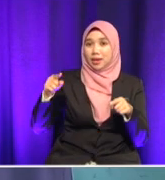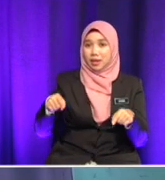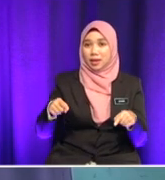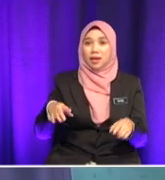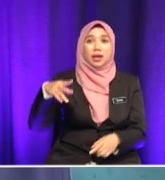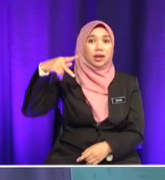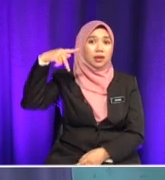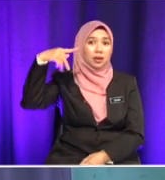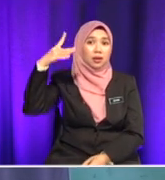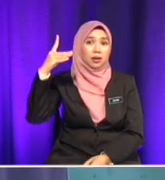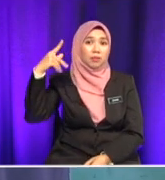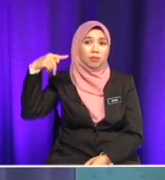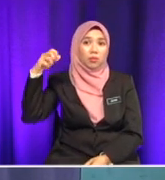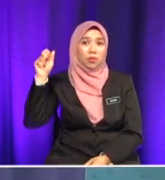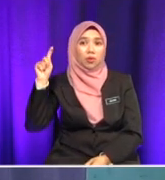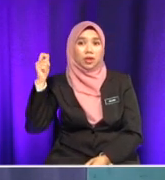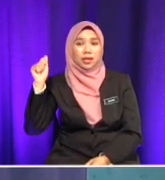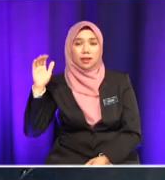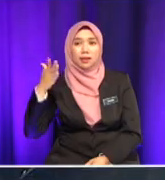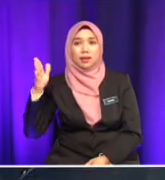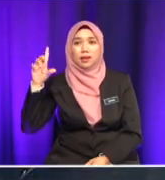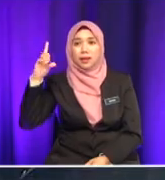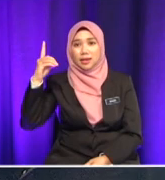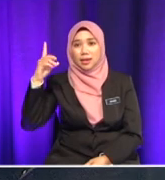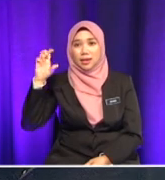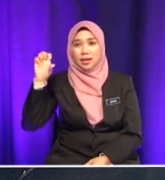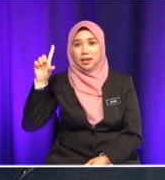Potter T5 Potter 5